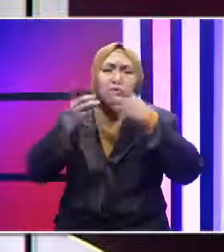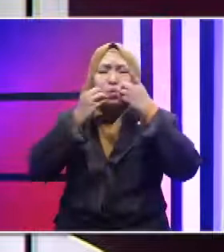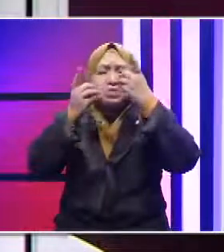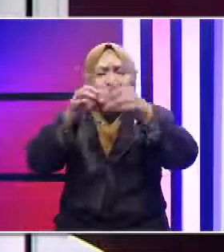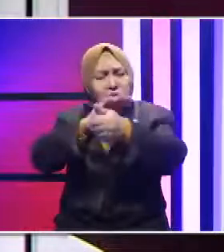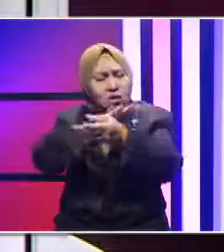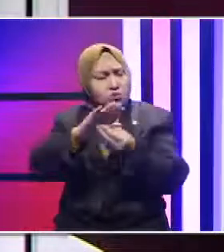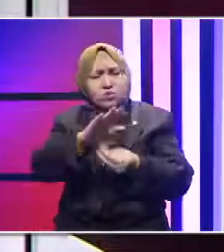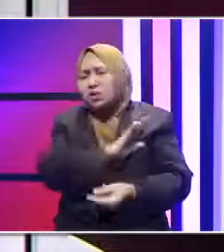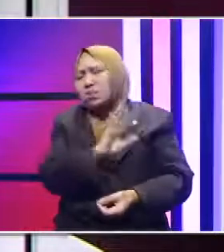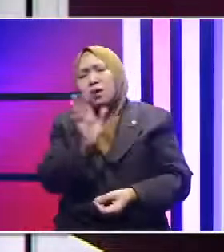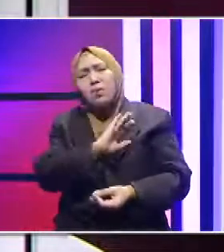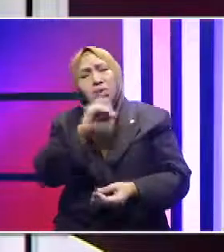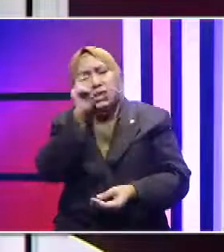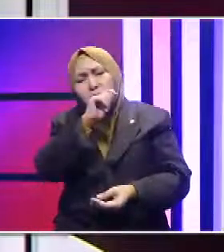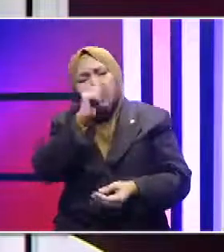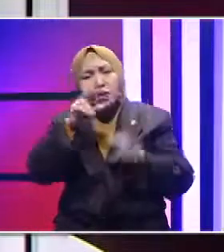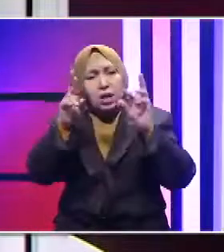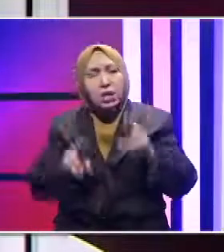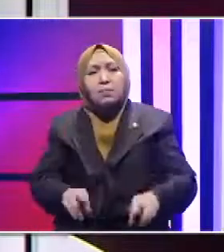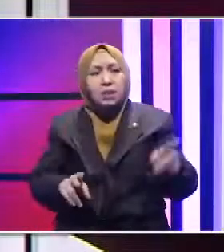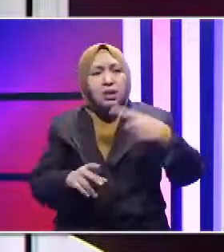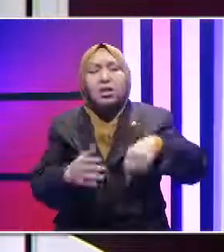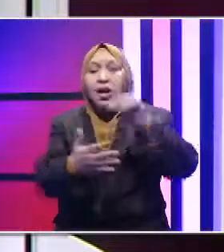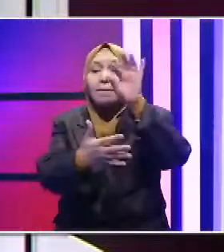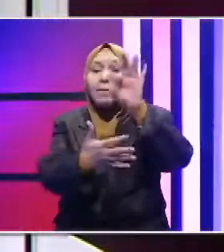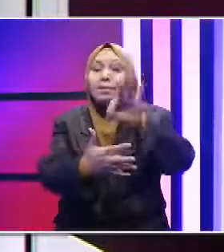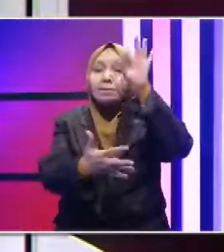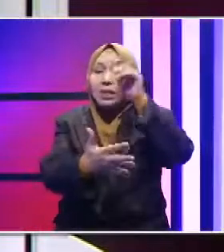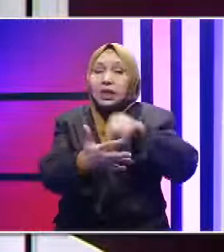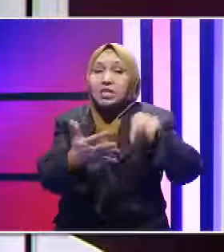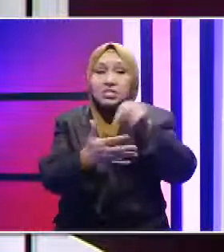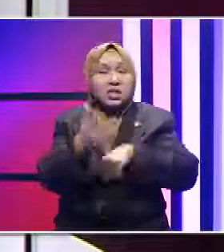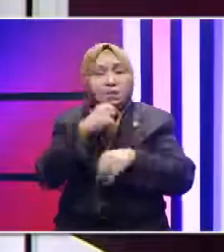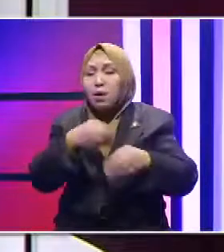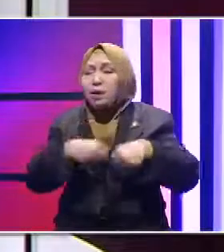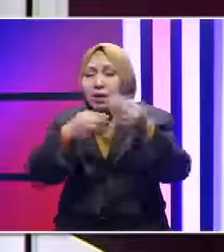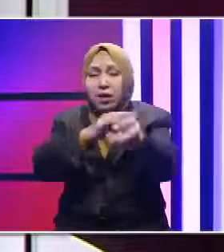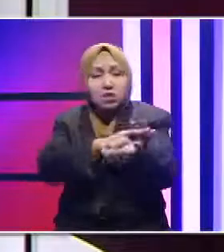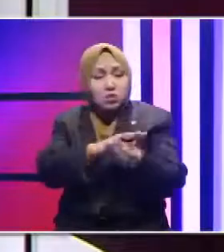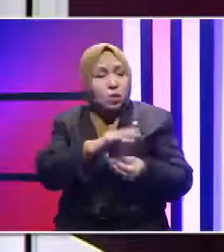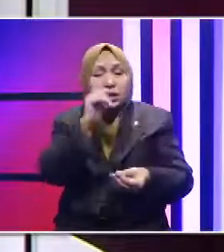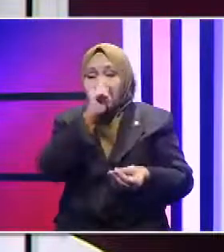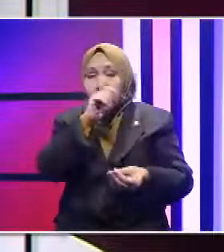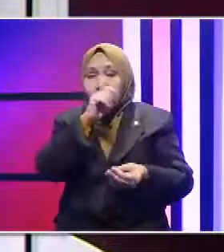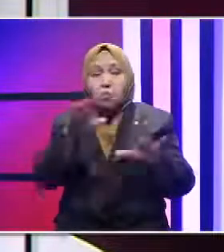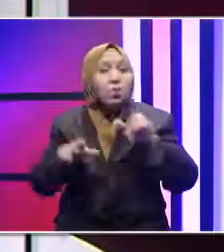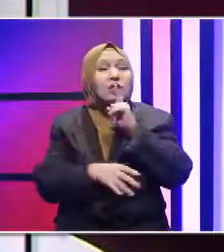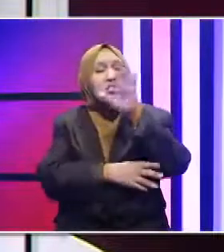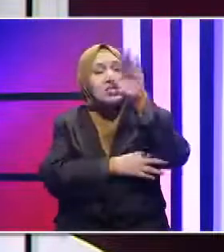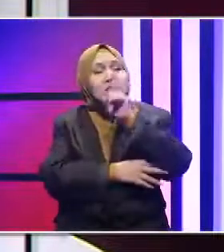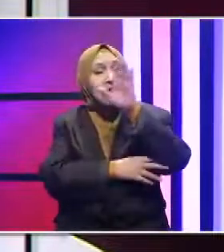ya Allah, aku tak nak tipu rakyat ketika mereka nak memilih saya, saya tidak mahu beri mereka rasuah, tipu buat janji-janji